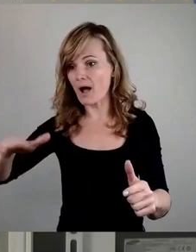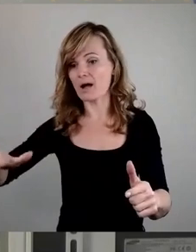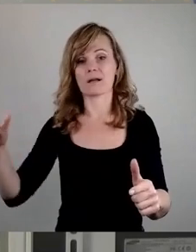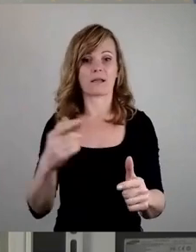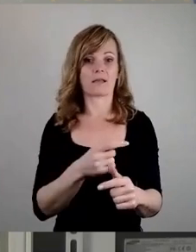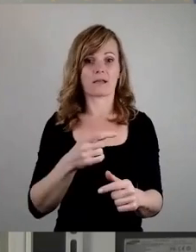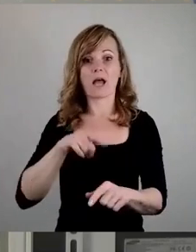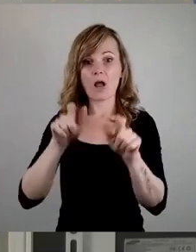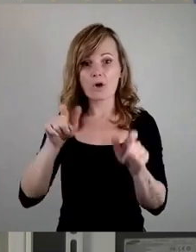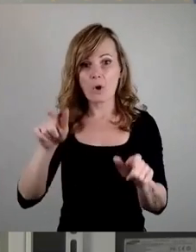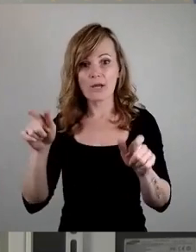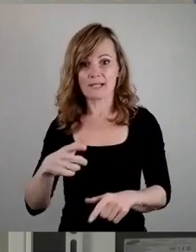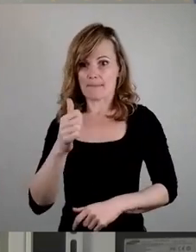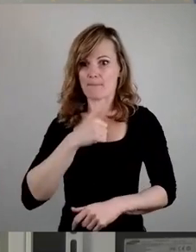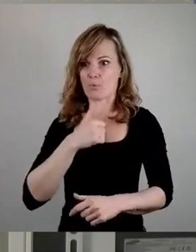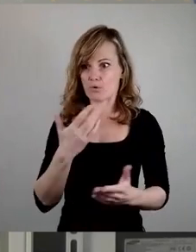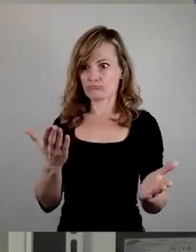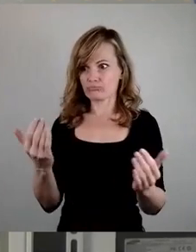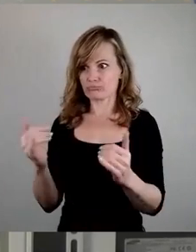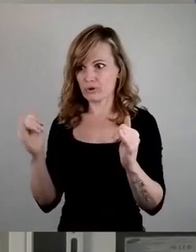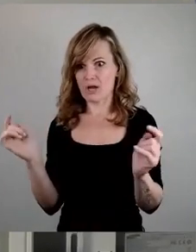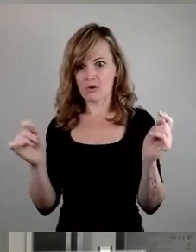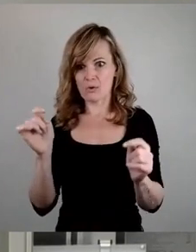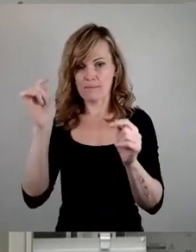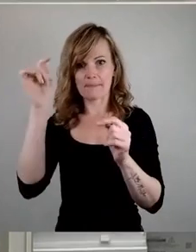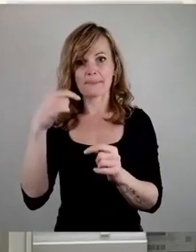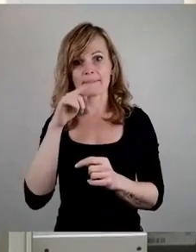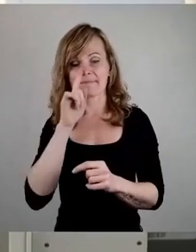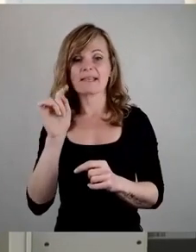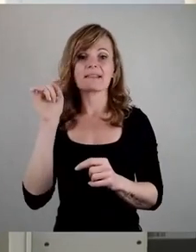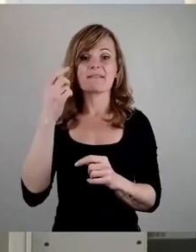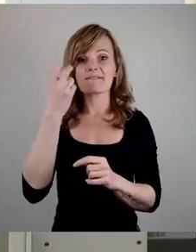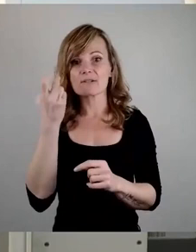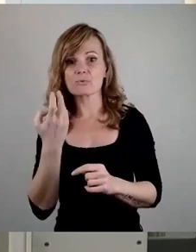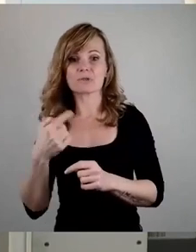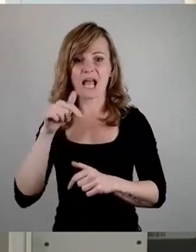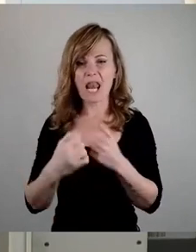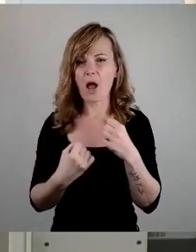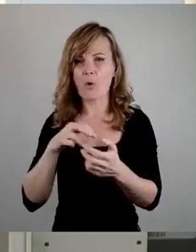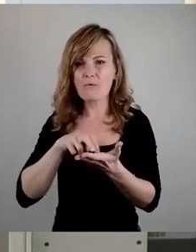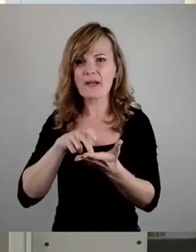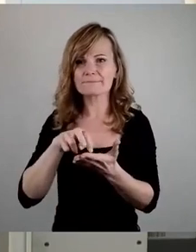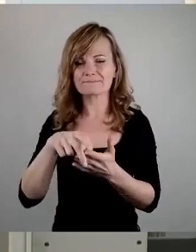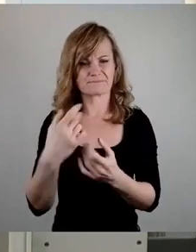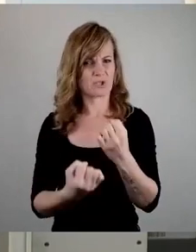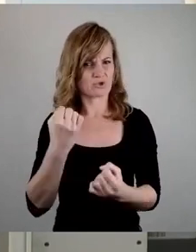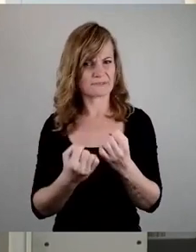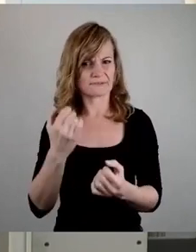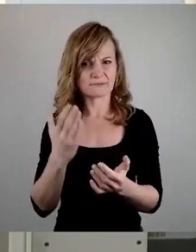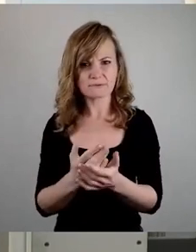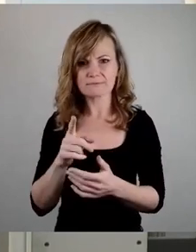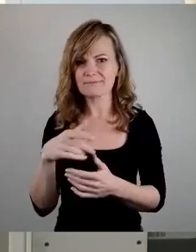zu ermutigen oder gar, wenn man sich da hinten mal versucht, zu Fuß hinzubewegen, ist schon relativ schwierig, ja.